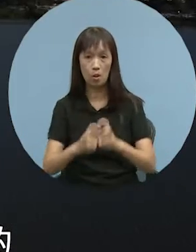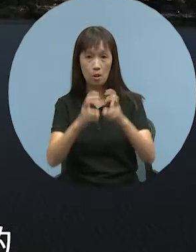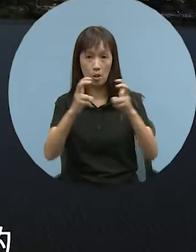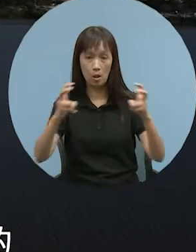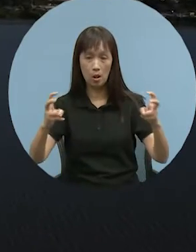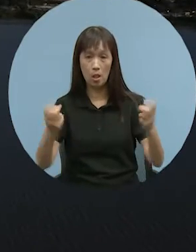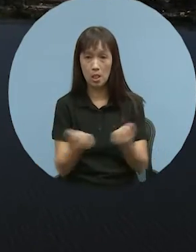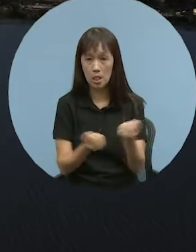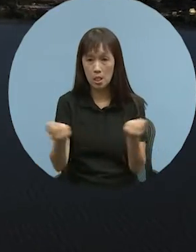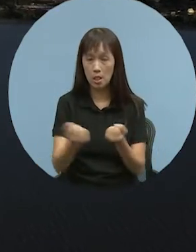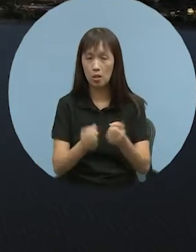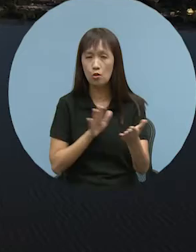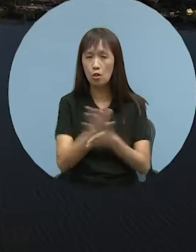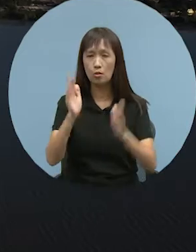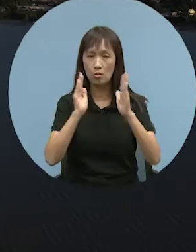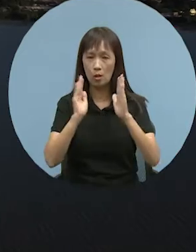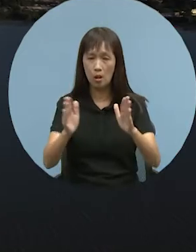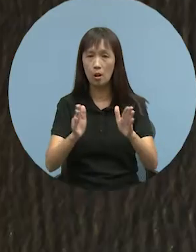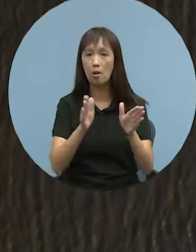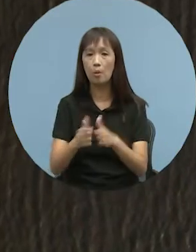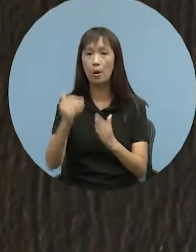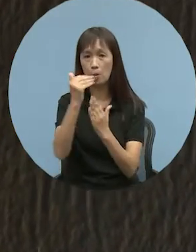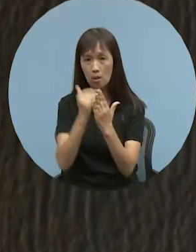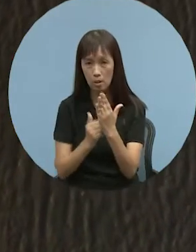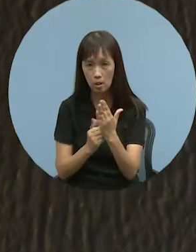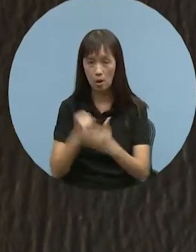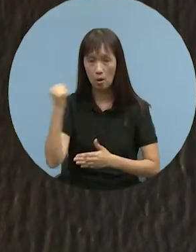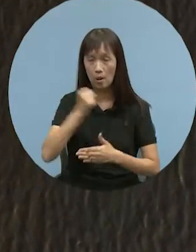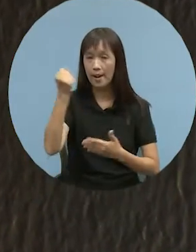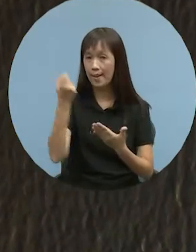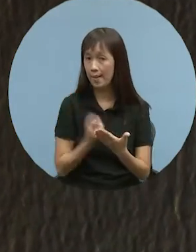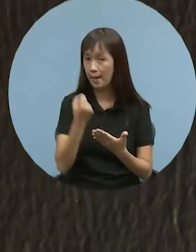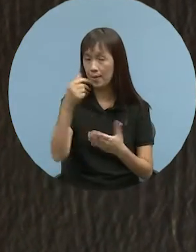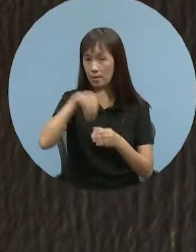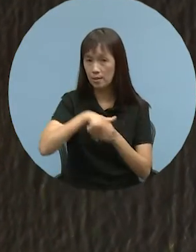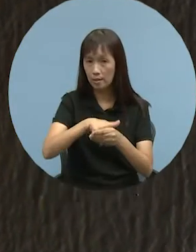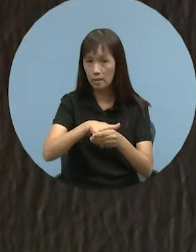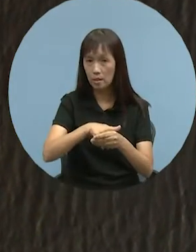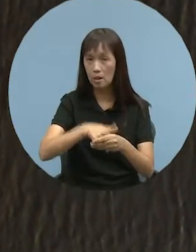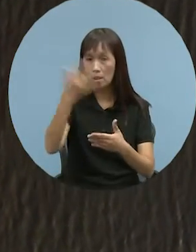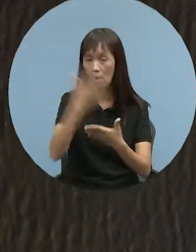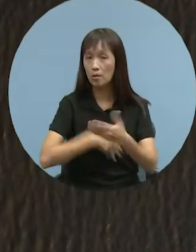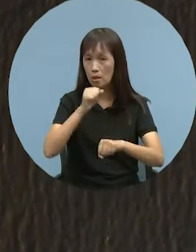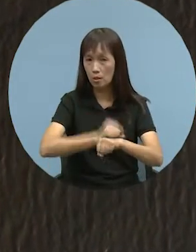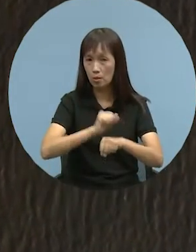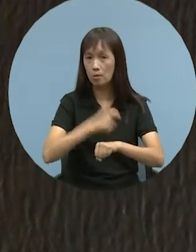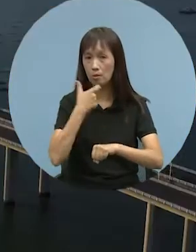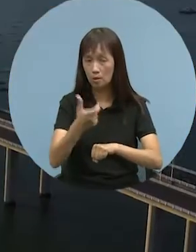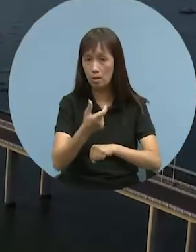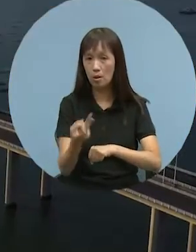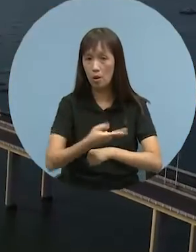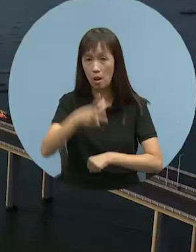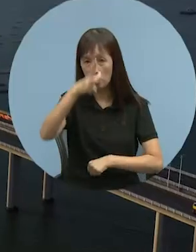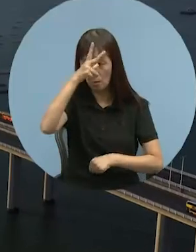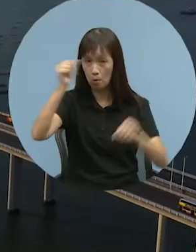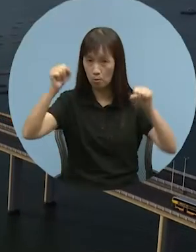配额计划的实施安排细节，并致力简化申请程序和降低手续费用。两地政府并同意计划可